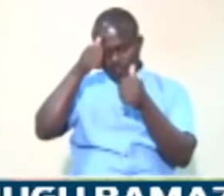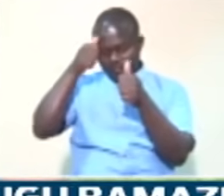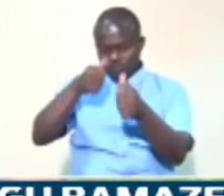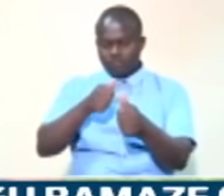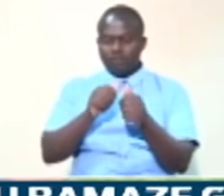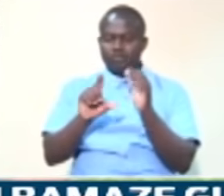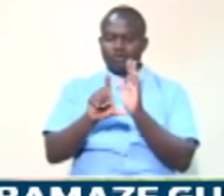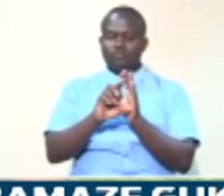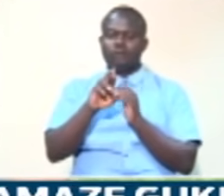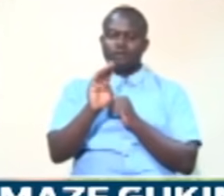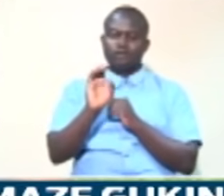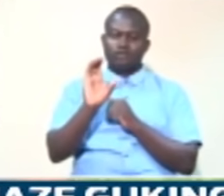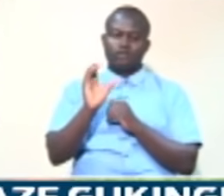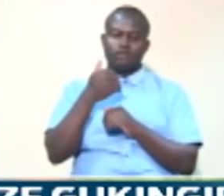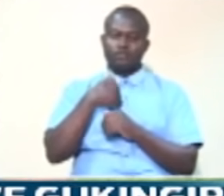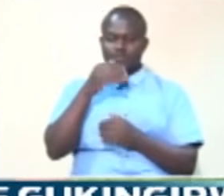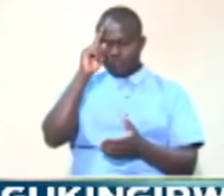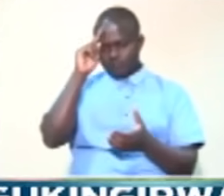RBC dufite icyizere ko